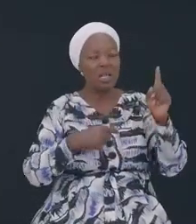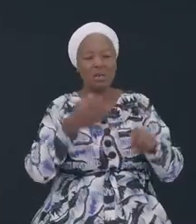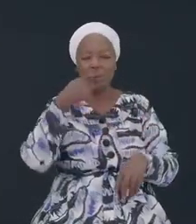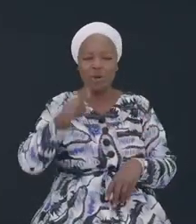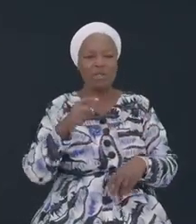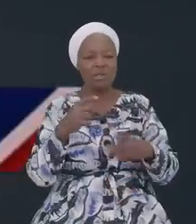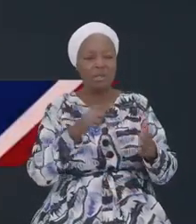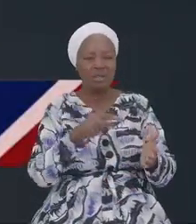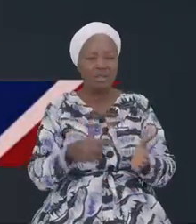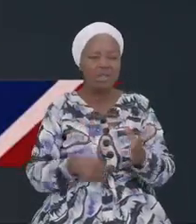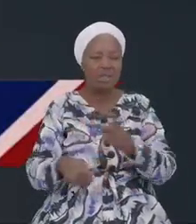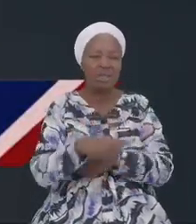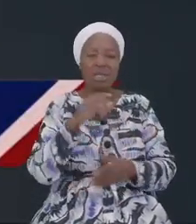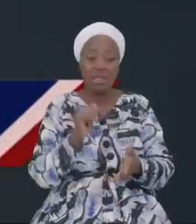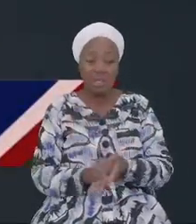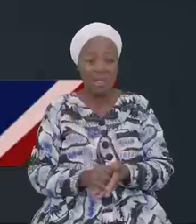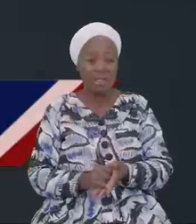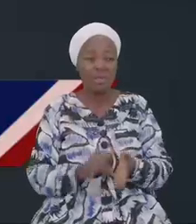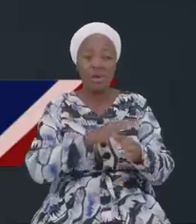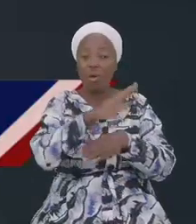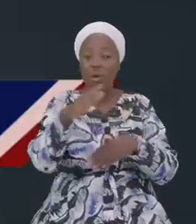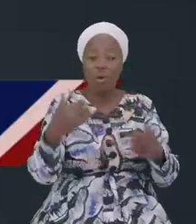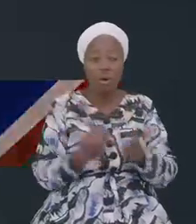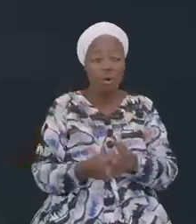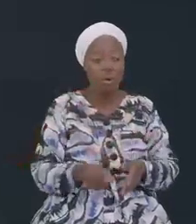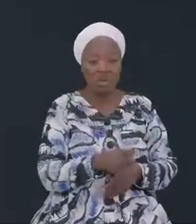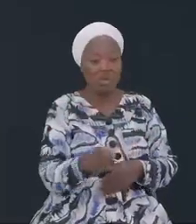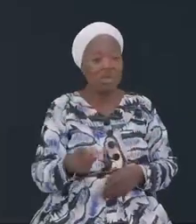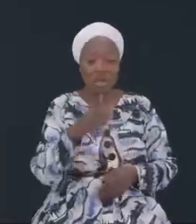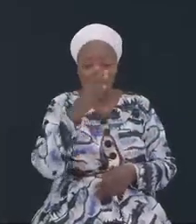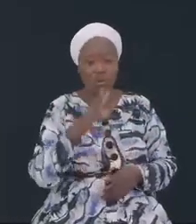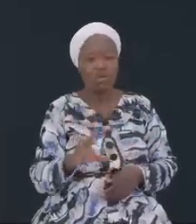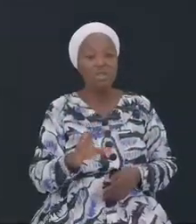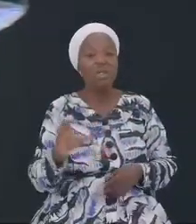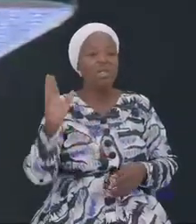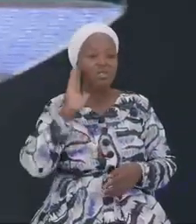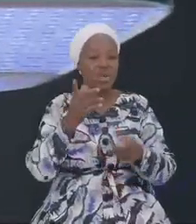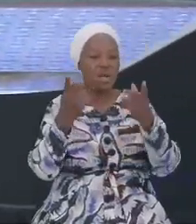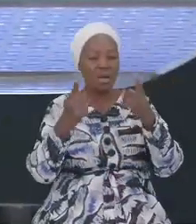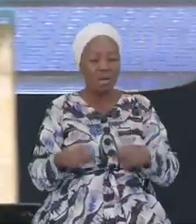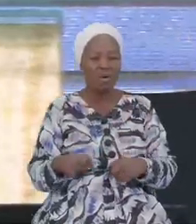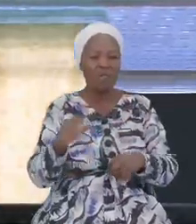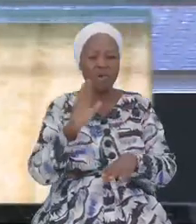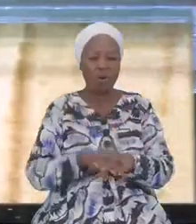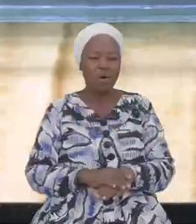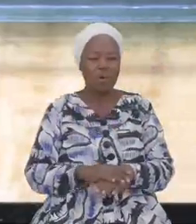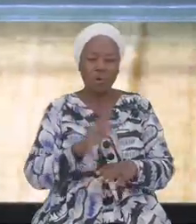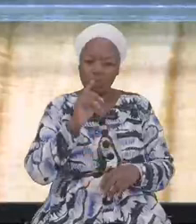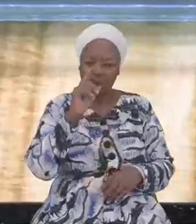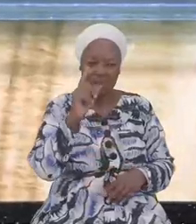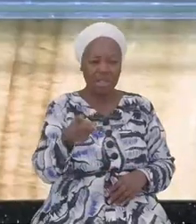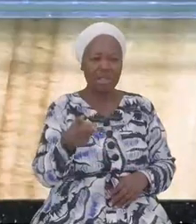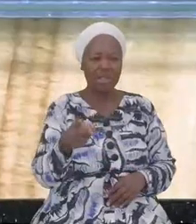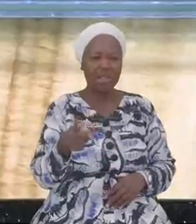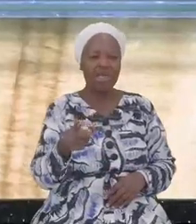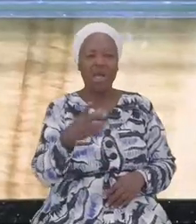aujourd'hui, voici toutes les malédictions qui viendront sur toi et